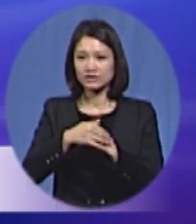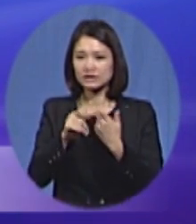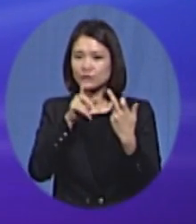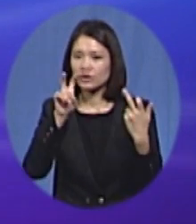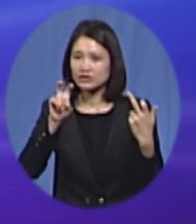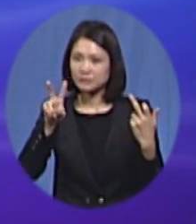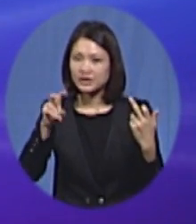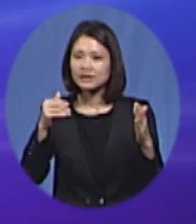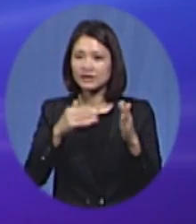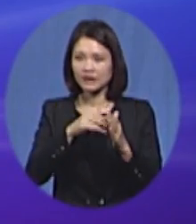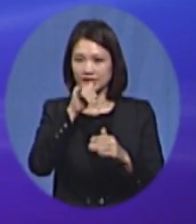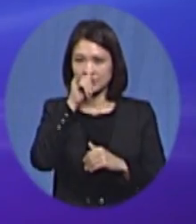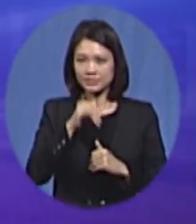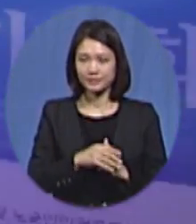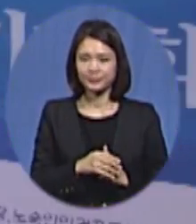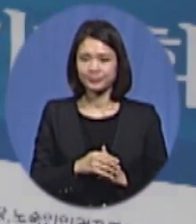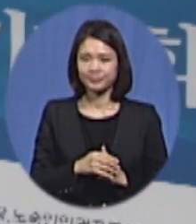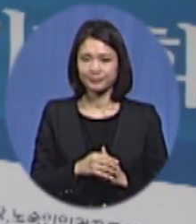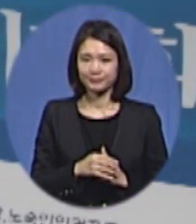열립니다.